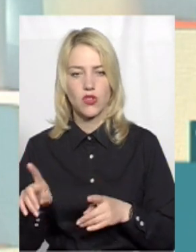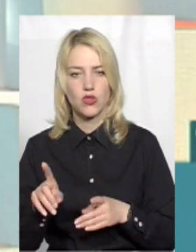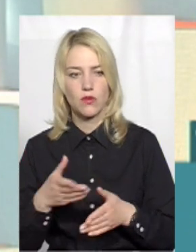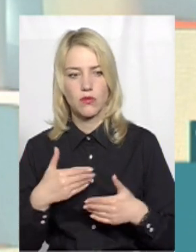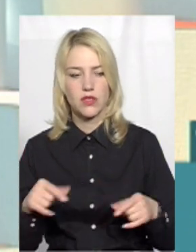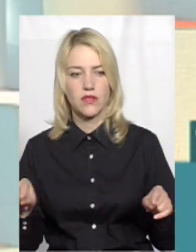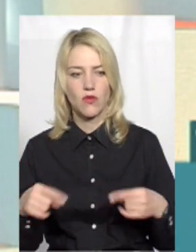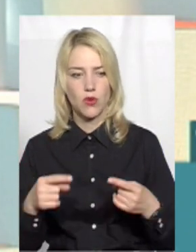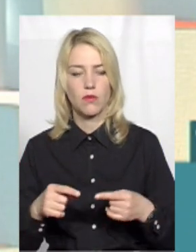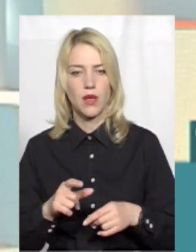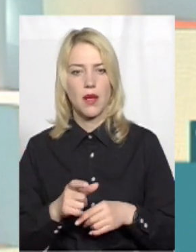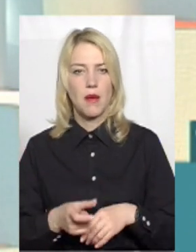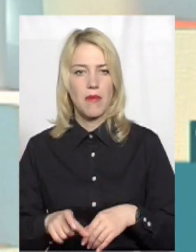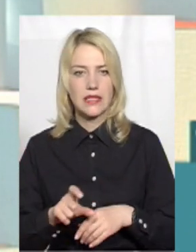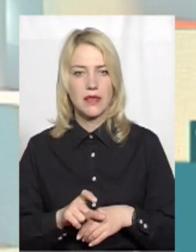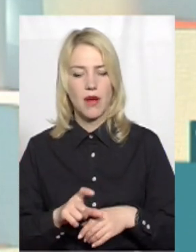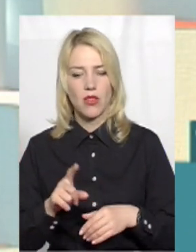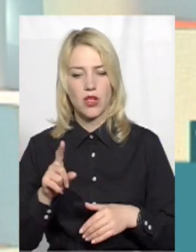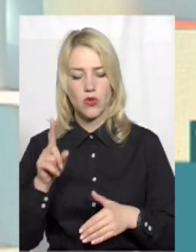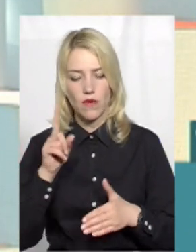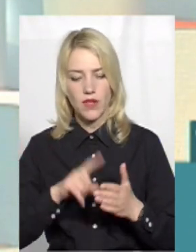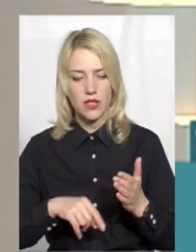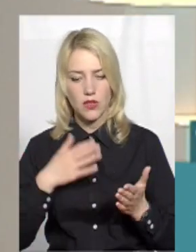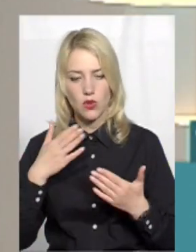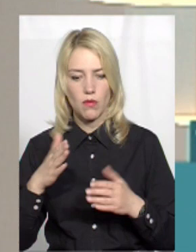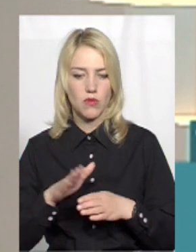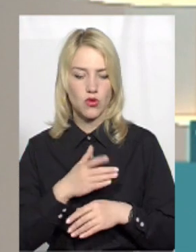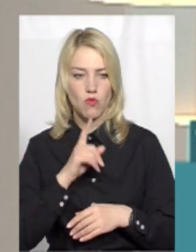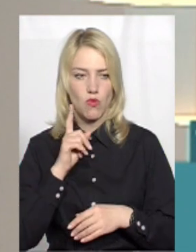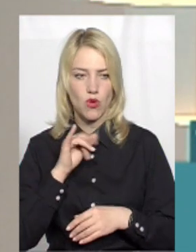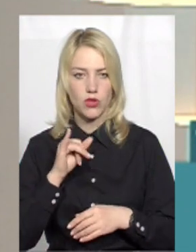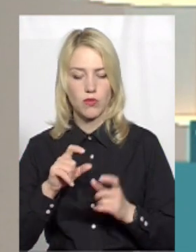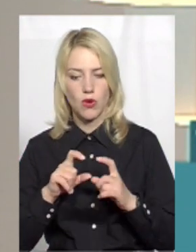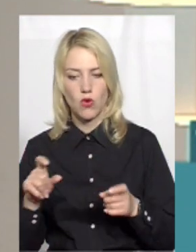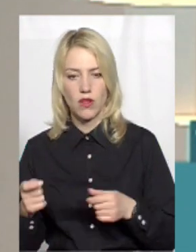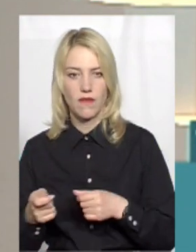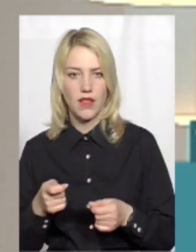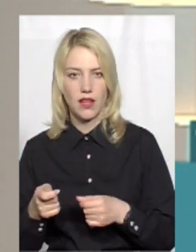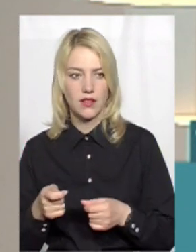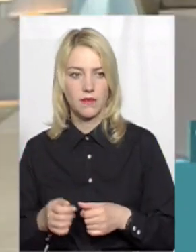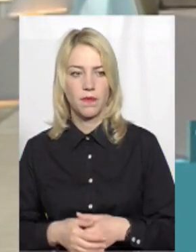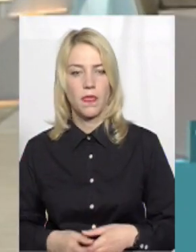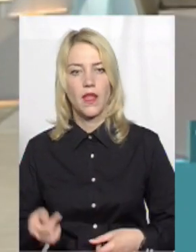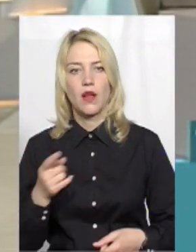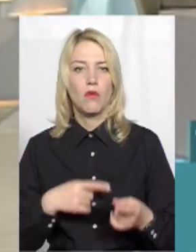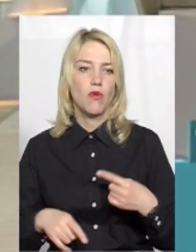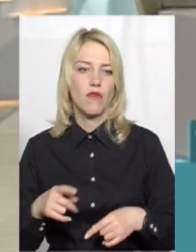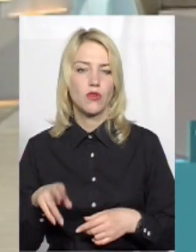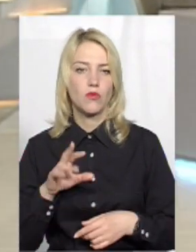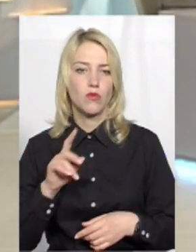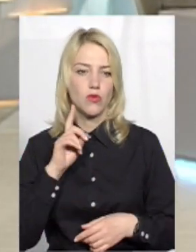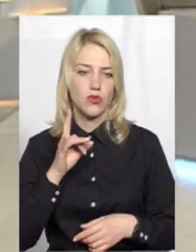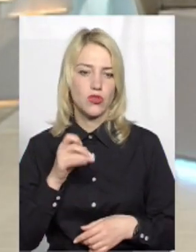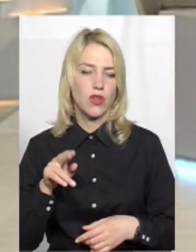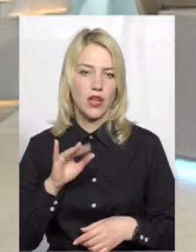створюємо максимально довірливі стосунки між молоддю та органами влади. Повернемось до молодіжної